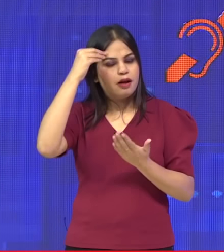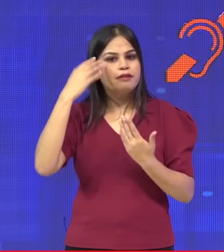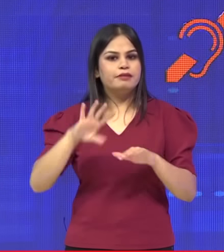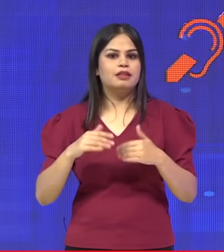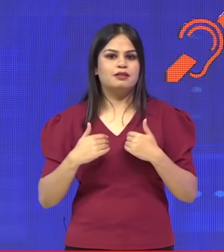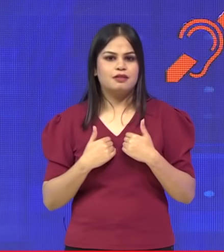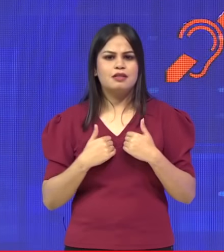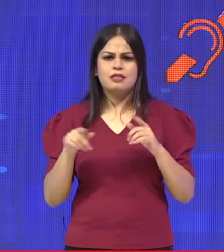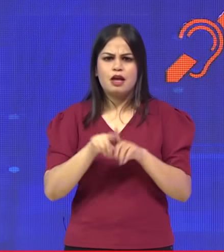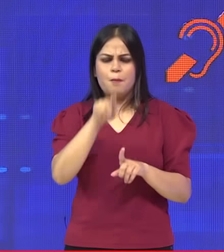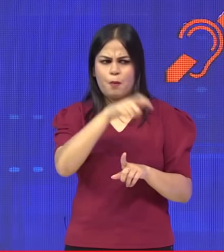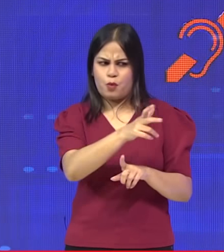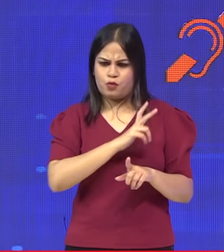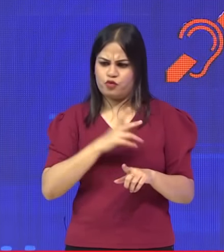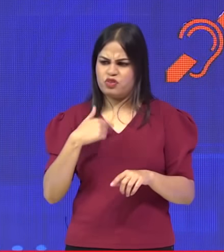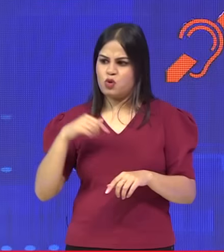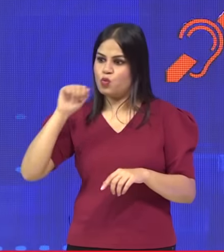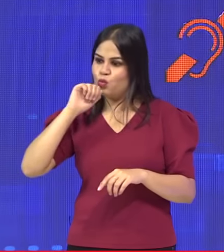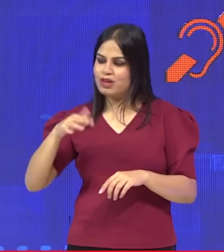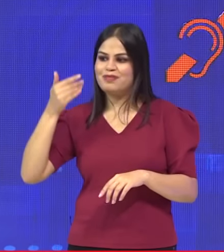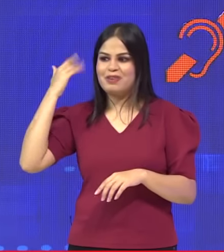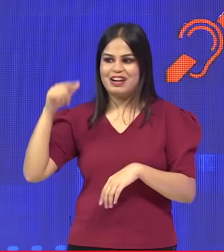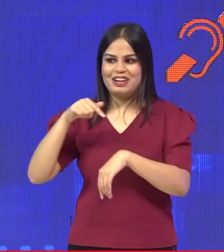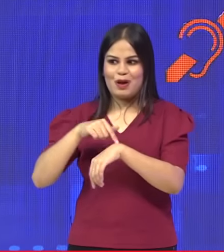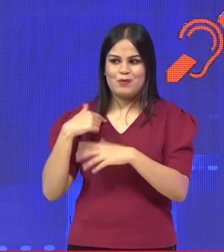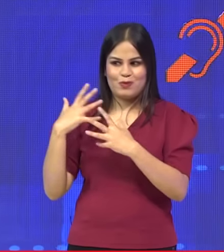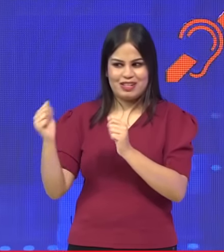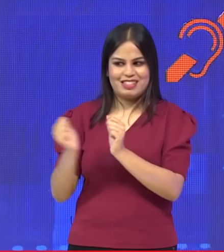देवर यू नो यंग वे वांट तू डू समथिंग